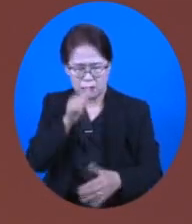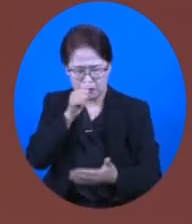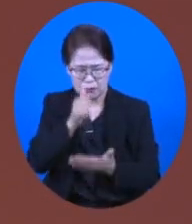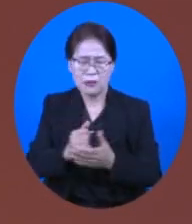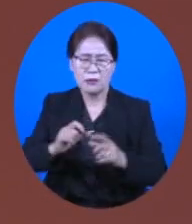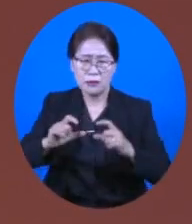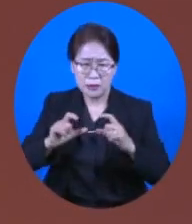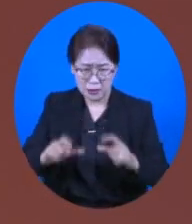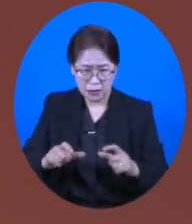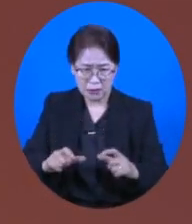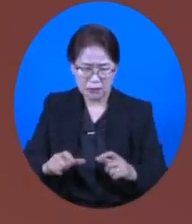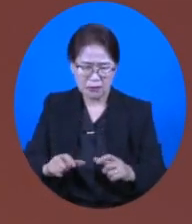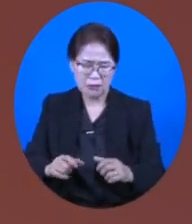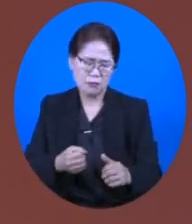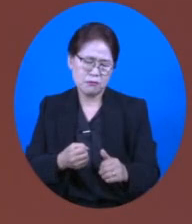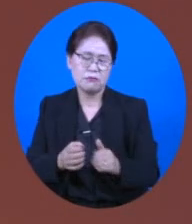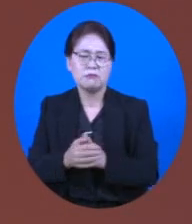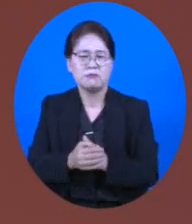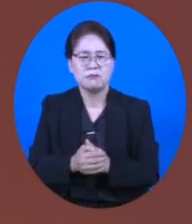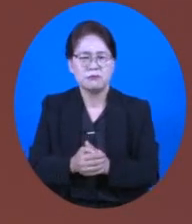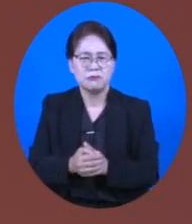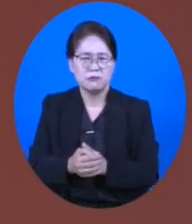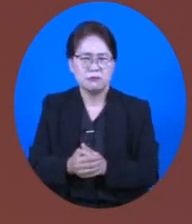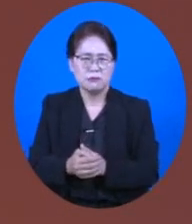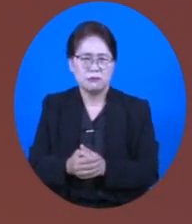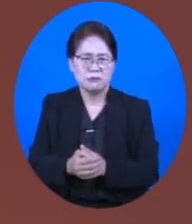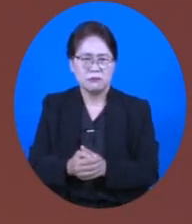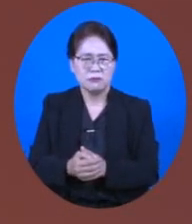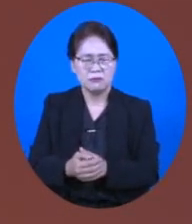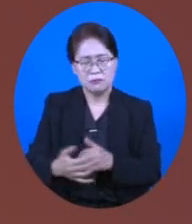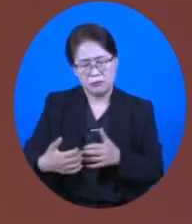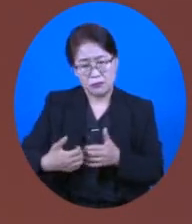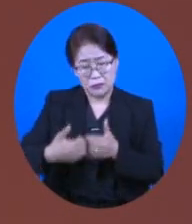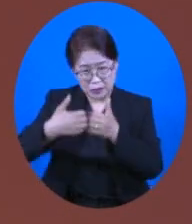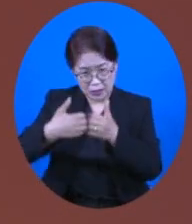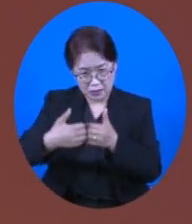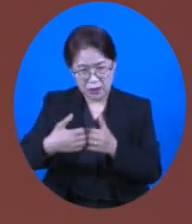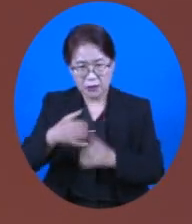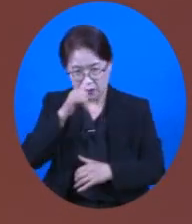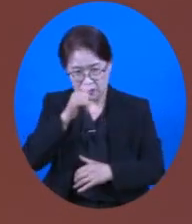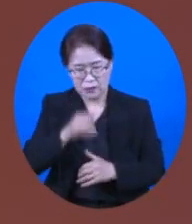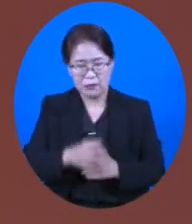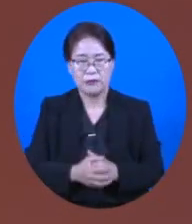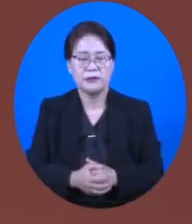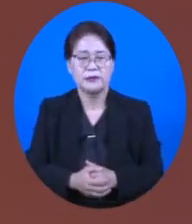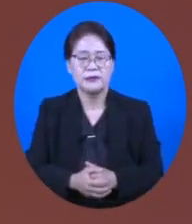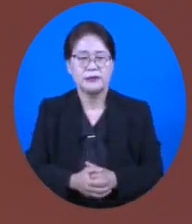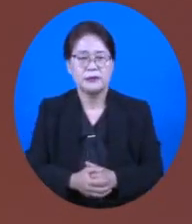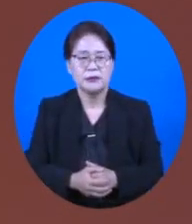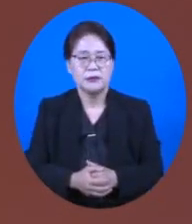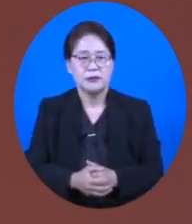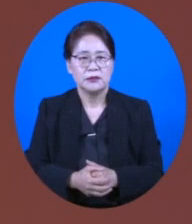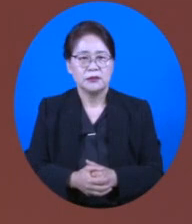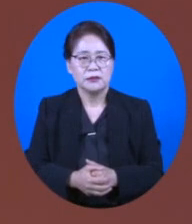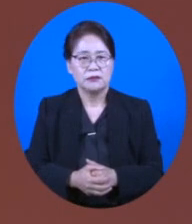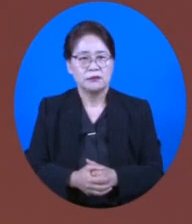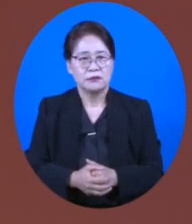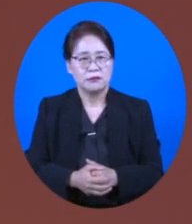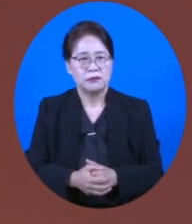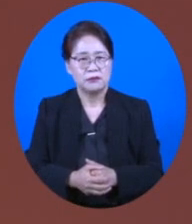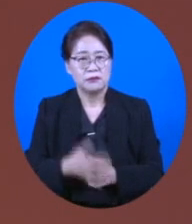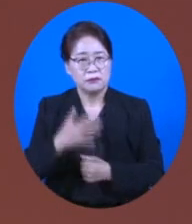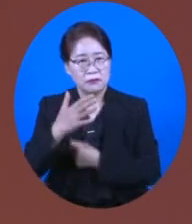하고 참소를 하고 대적을 하고 있는 것입니다. 그러니 여러분, 하나님이 가만히